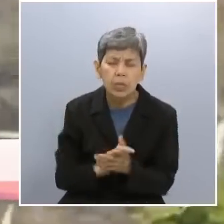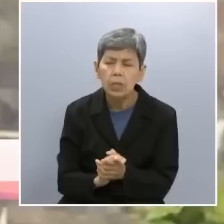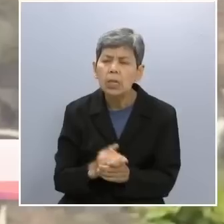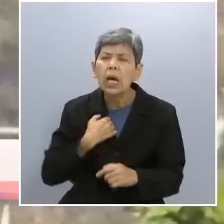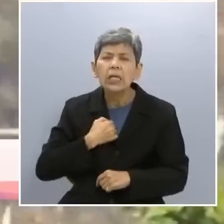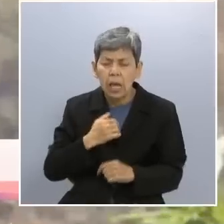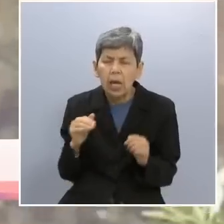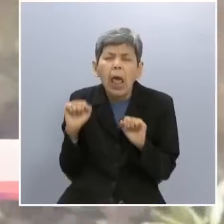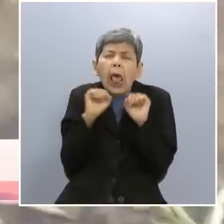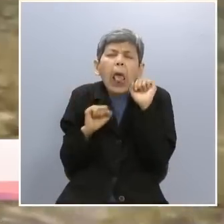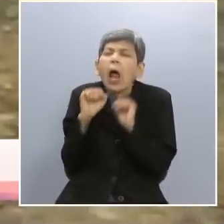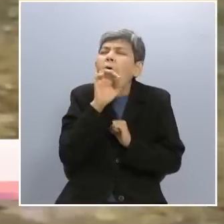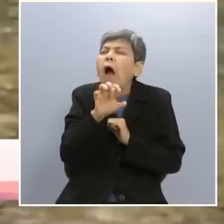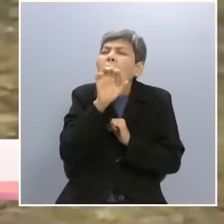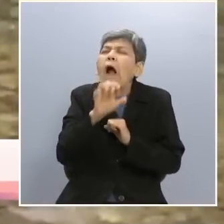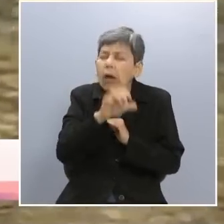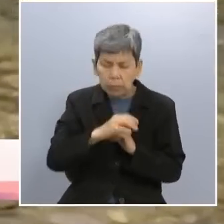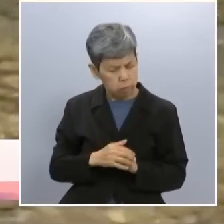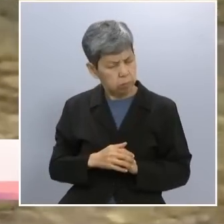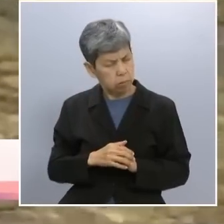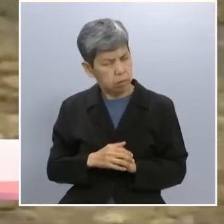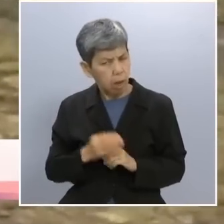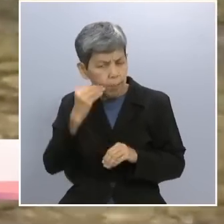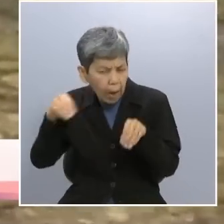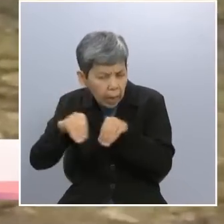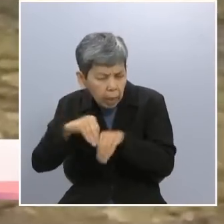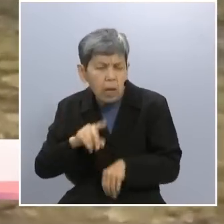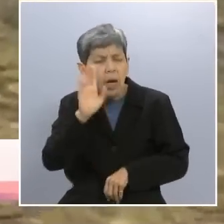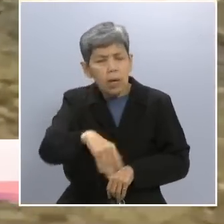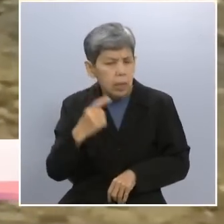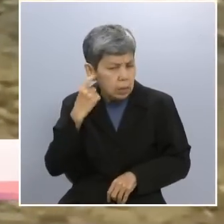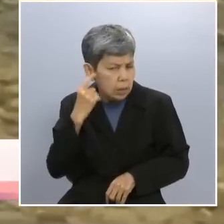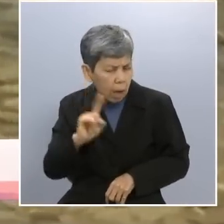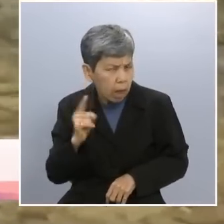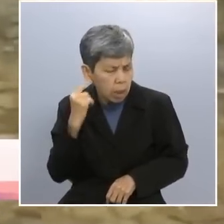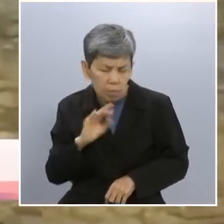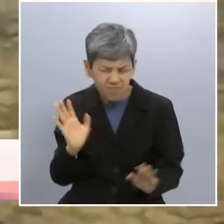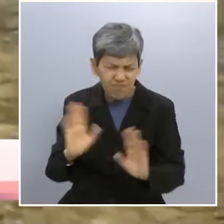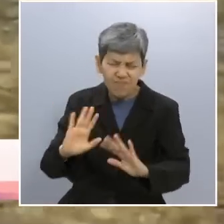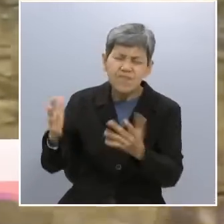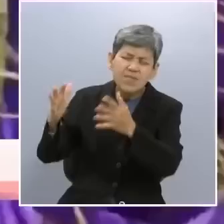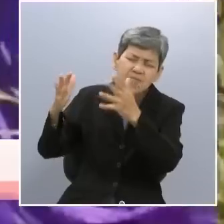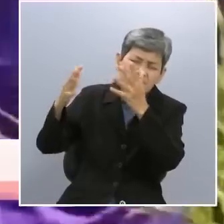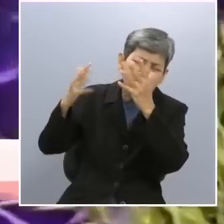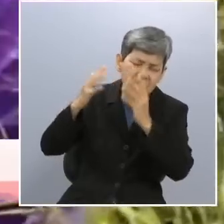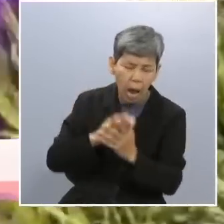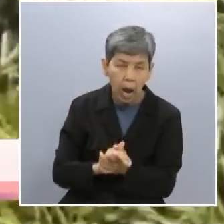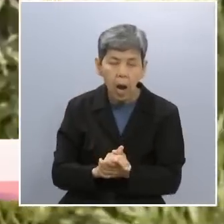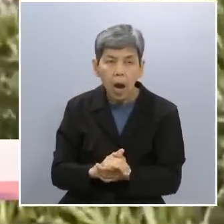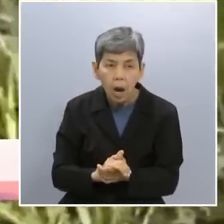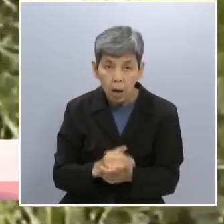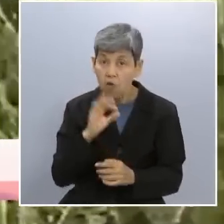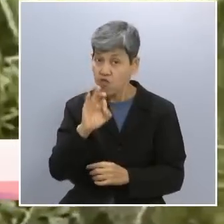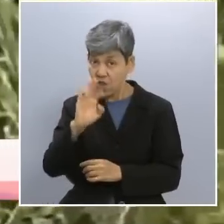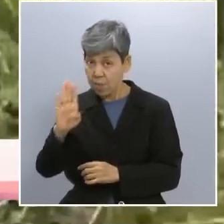เสียงเด็กร้องนี่ฮะคุณผู้ชมครับคือพลเมืองดีไปถามว่าเสียงอะไรก็บอกไม่ใช่เสียงเด็กร้องนอกจากนี้นะฮะยังพบว่าใน Facebook